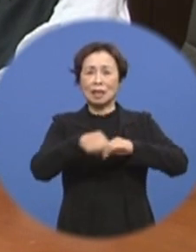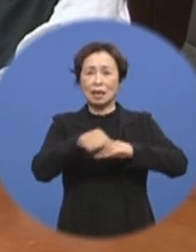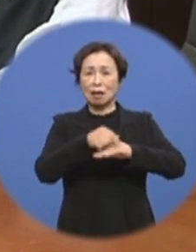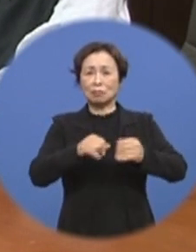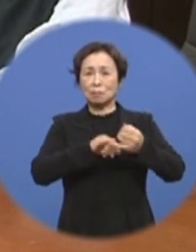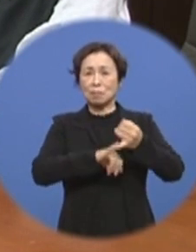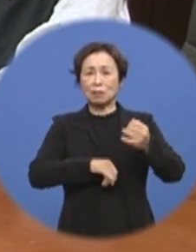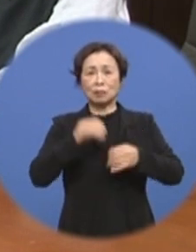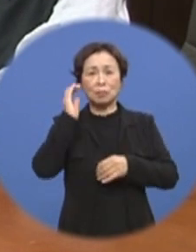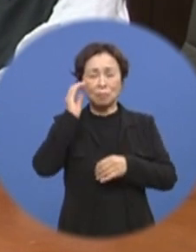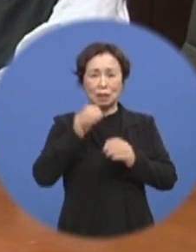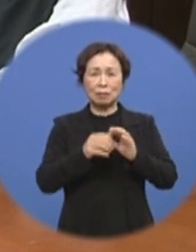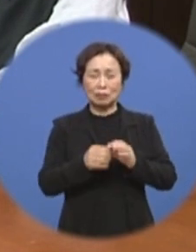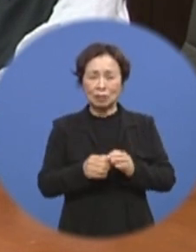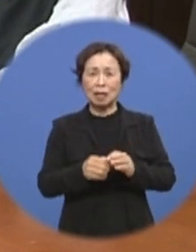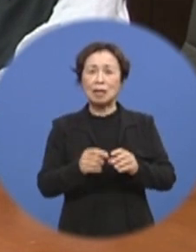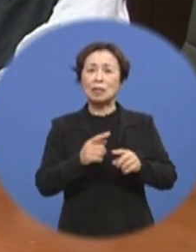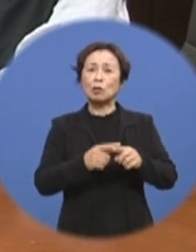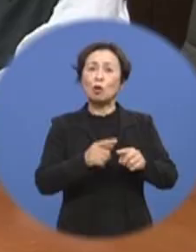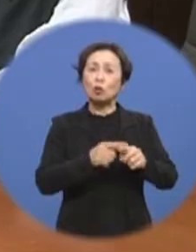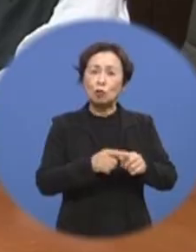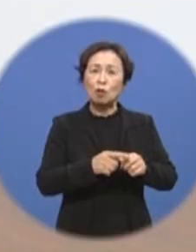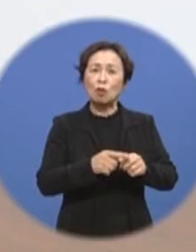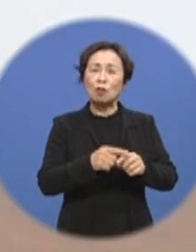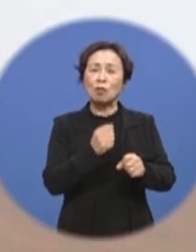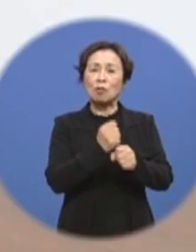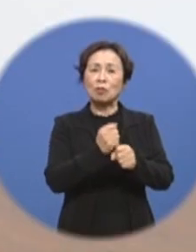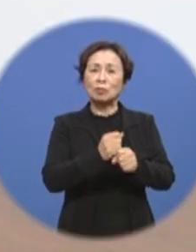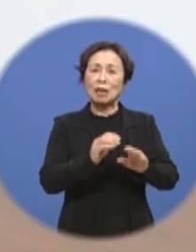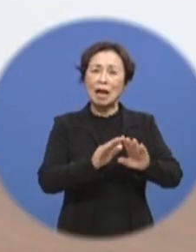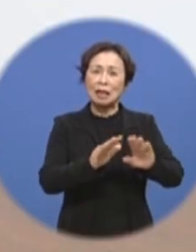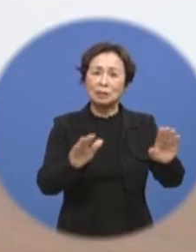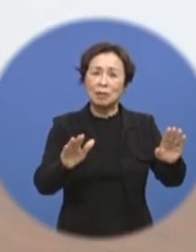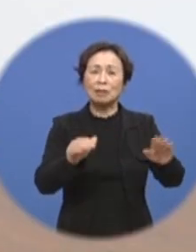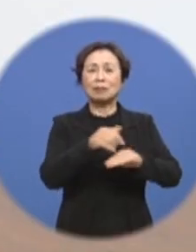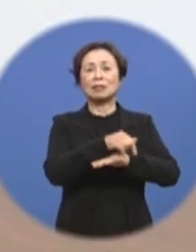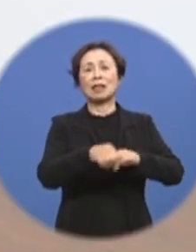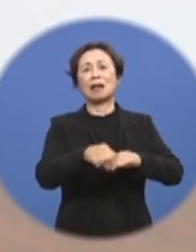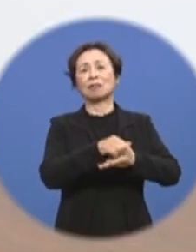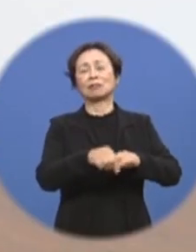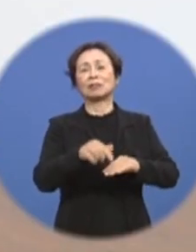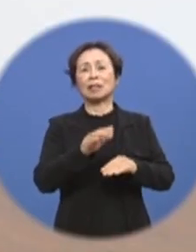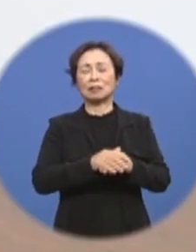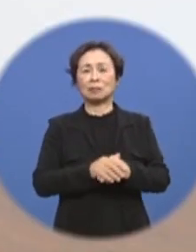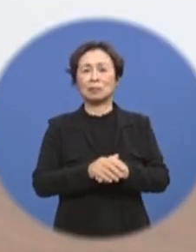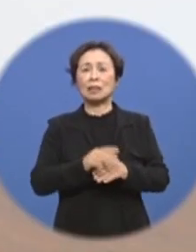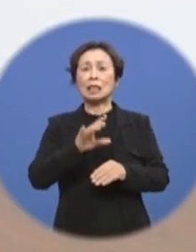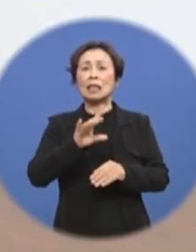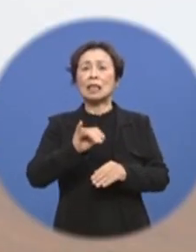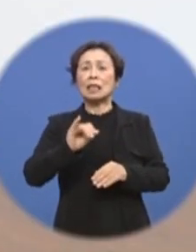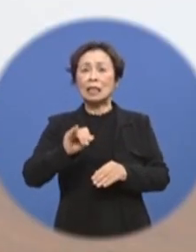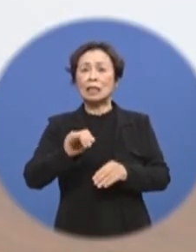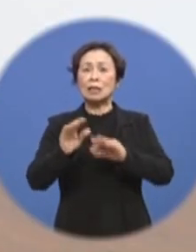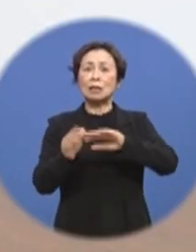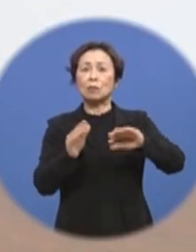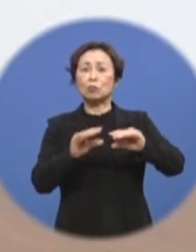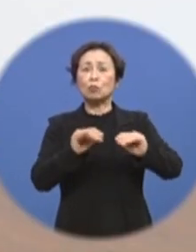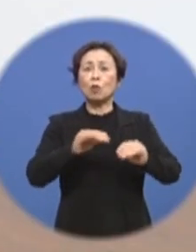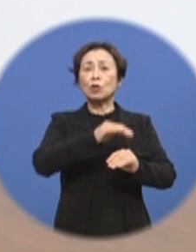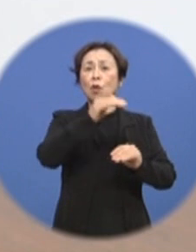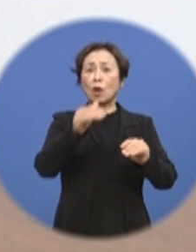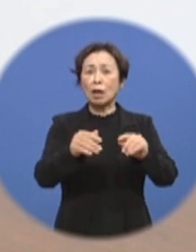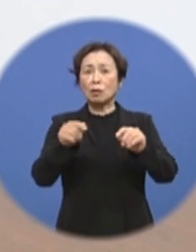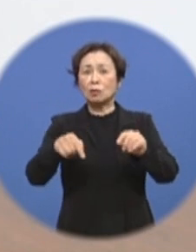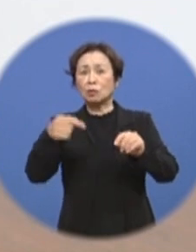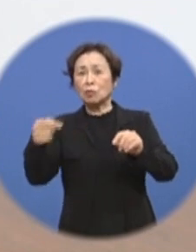手をつけるぞというのが一つあります聞い不動昨日彼はあの今あるところの予後の方にようちゃん